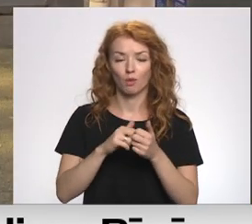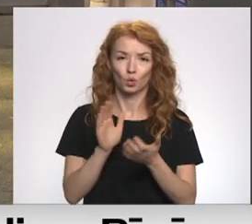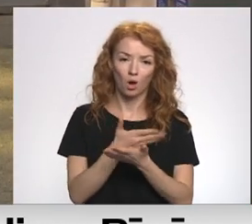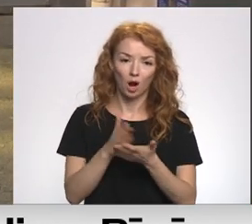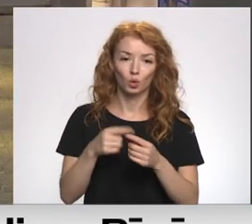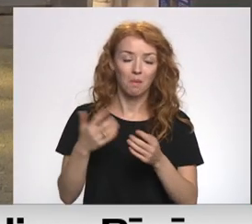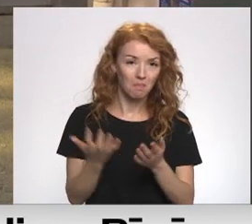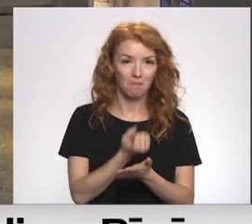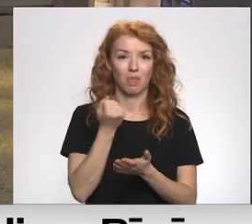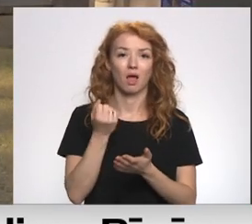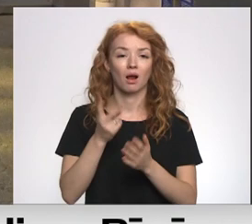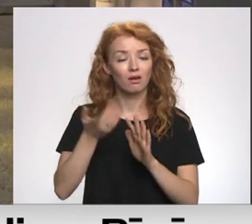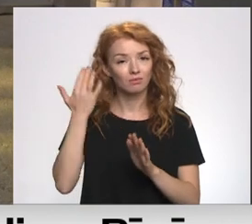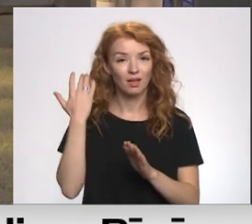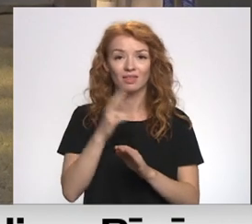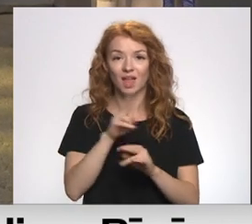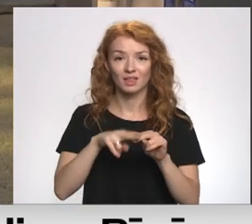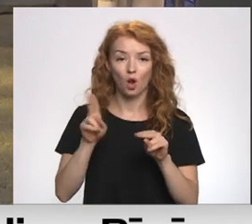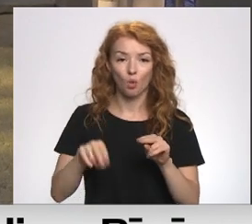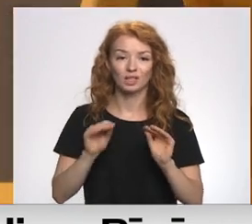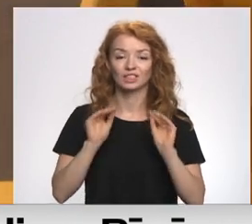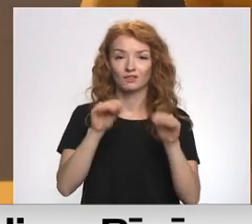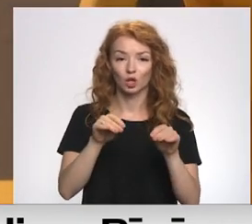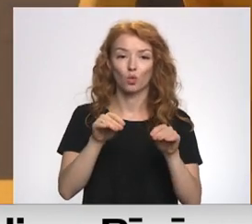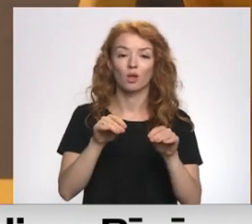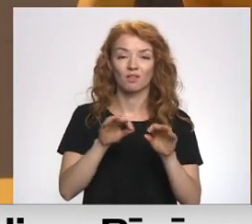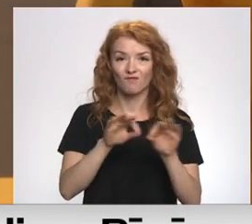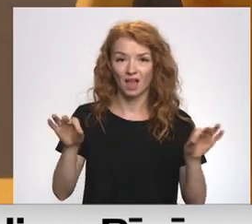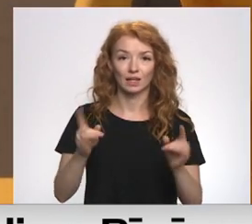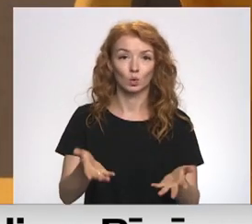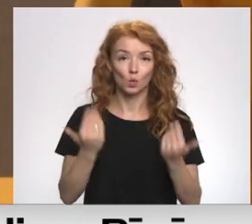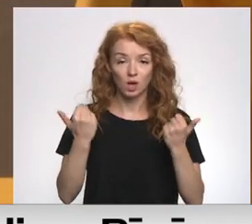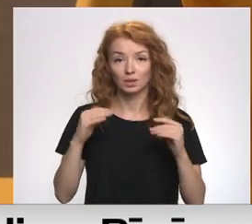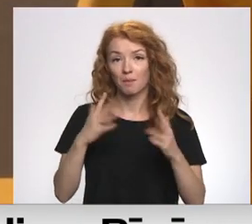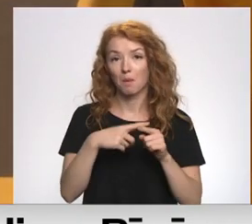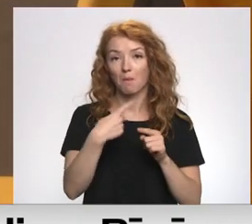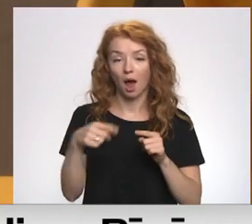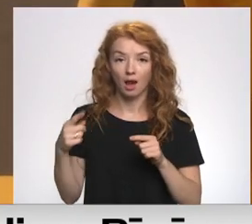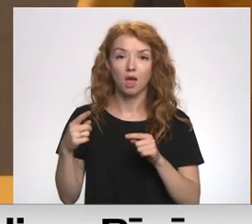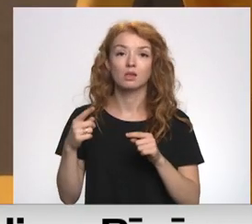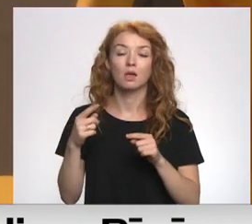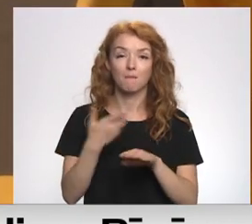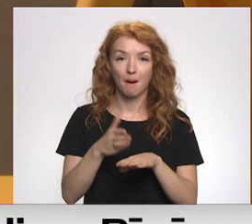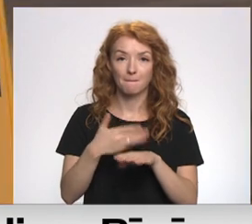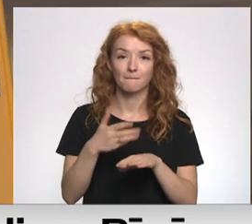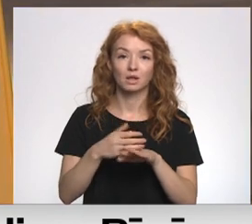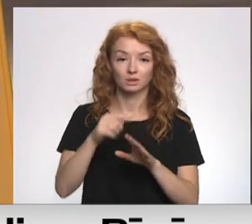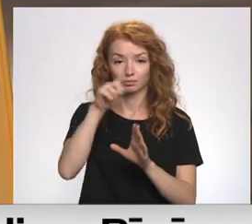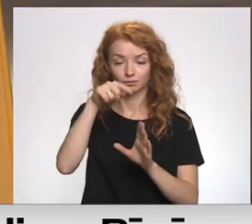panākt, kā tas jau sen iecerēts, ka nelikumīgi izvietotie tiek likvidēti, bet pārējie pārvietoti pakāpeniski